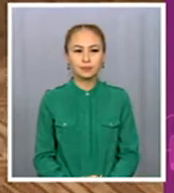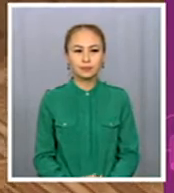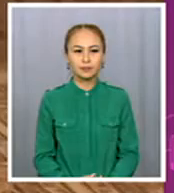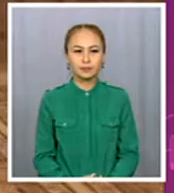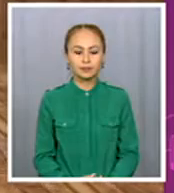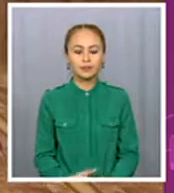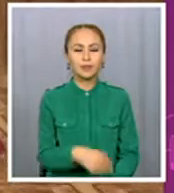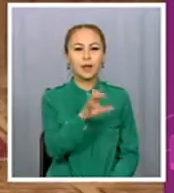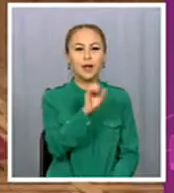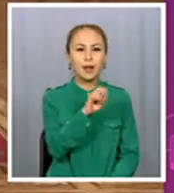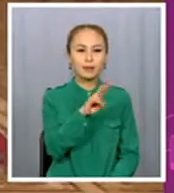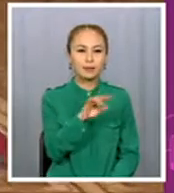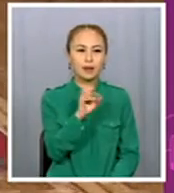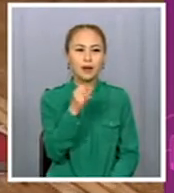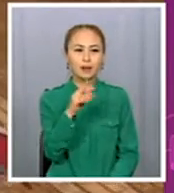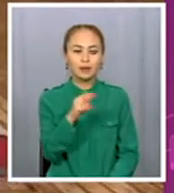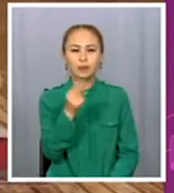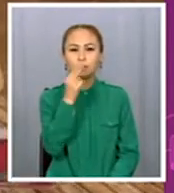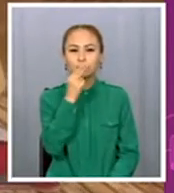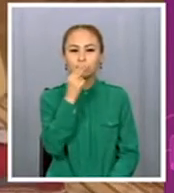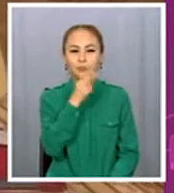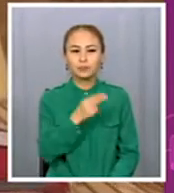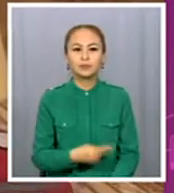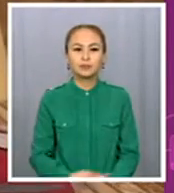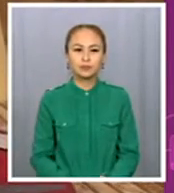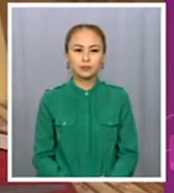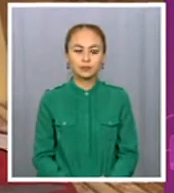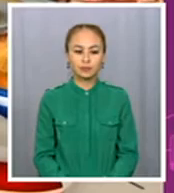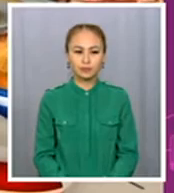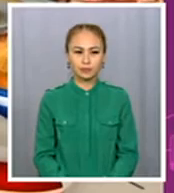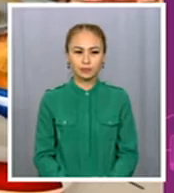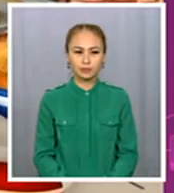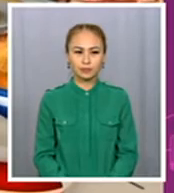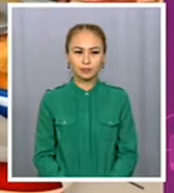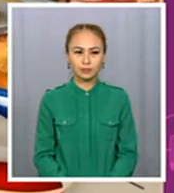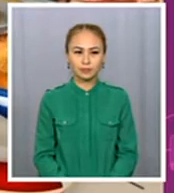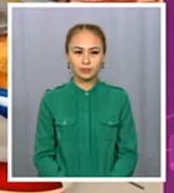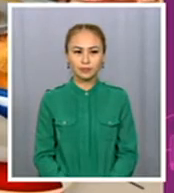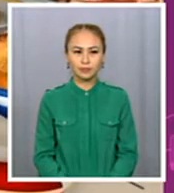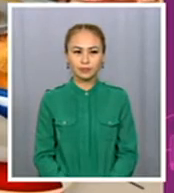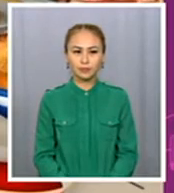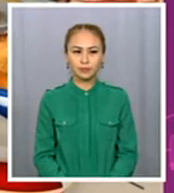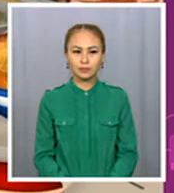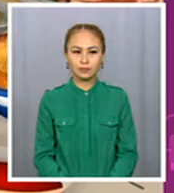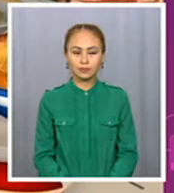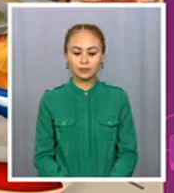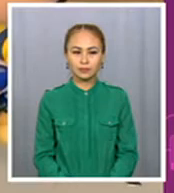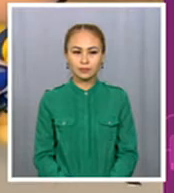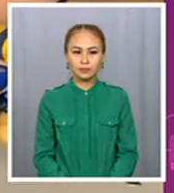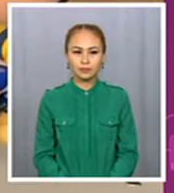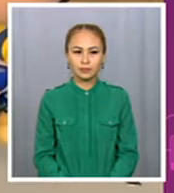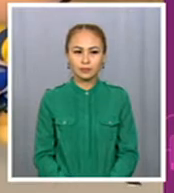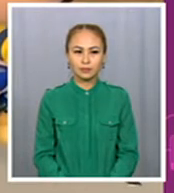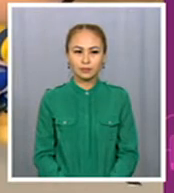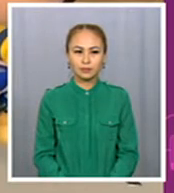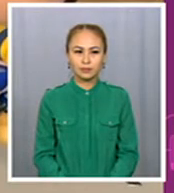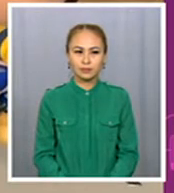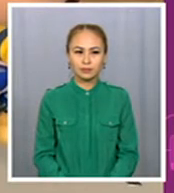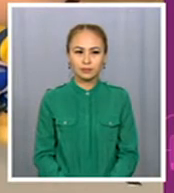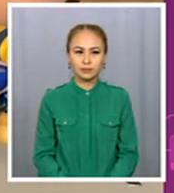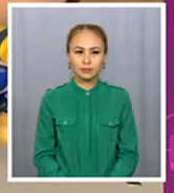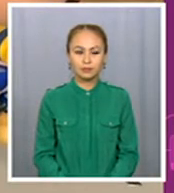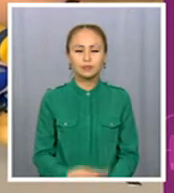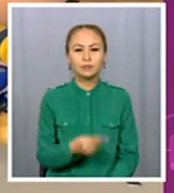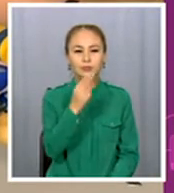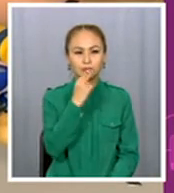Али, Ая, дастарханға келіңдер. Асы шеміз. Ия, келіңдер. Астан